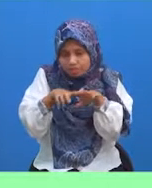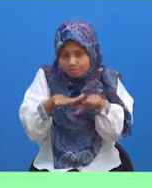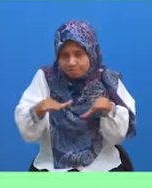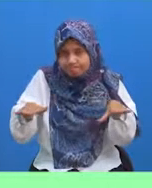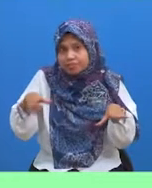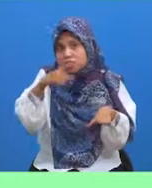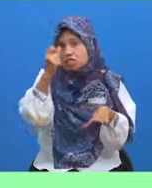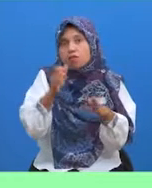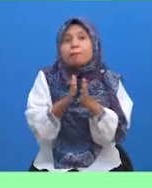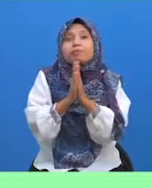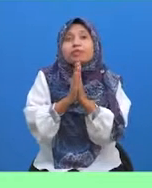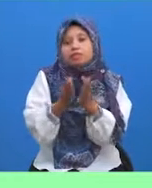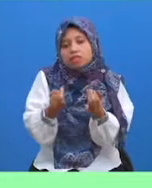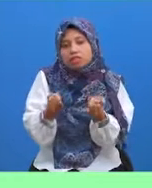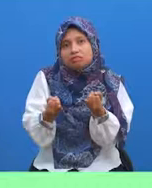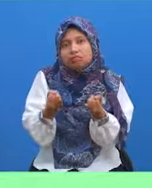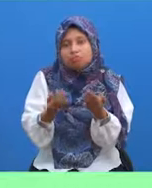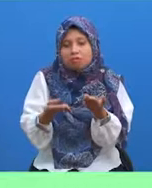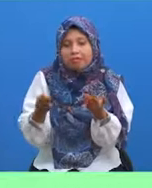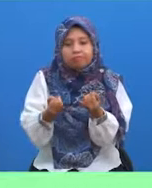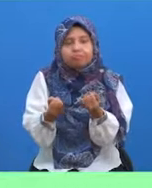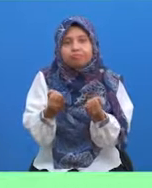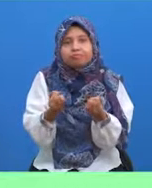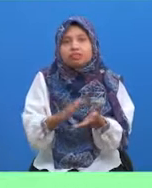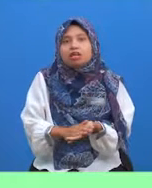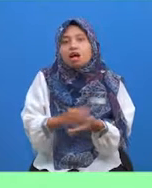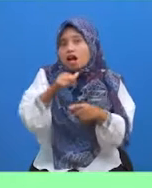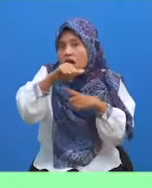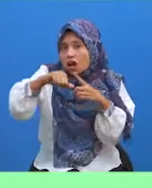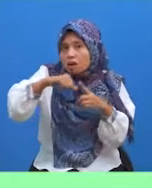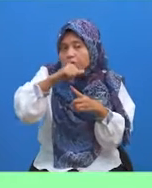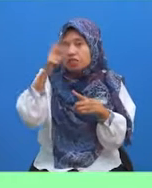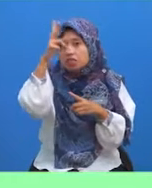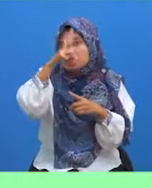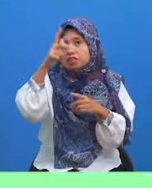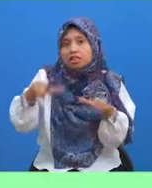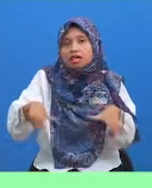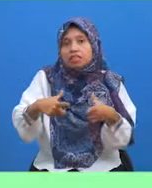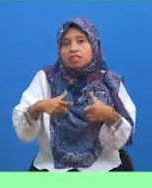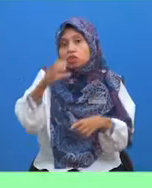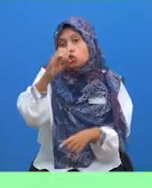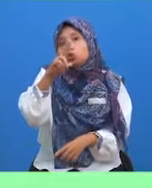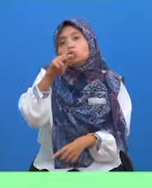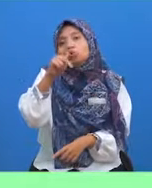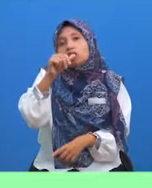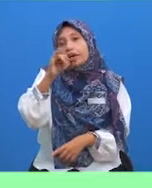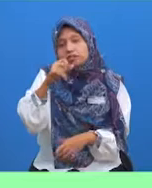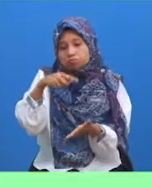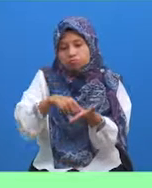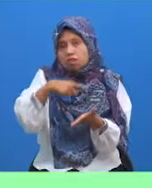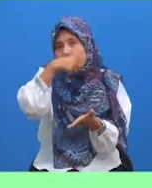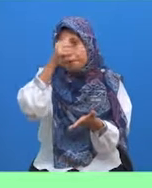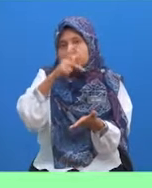barang tersebut adalah Anjay apabila kerajaan melaksanakan Cukai ini